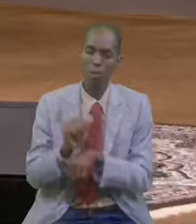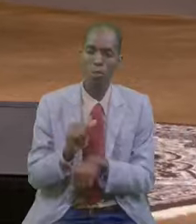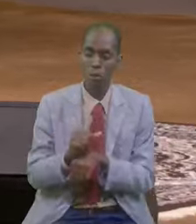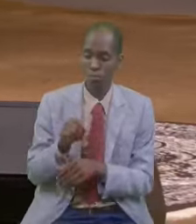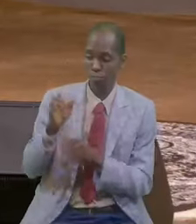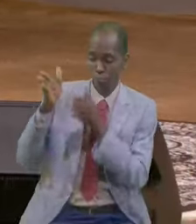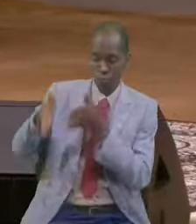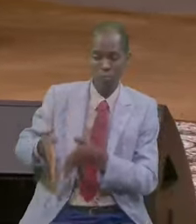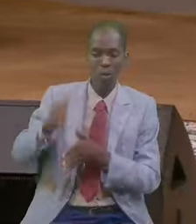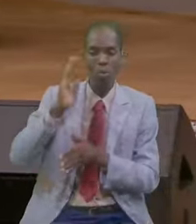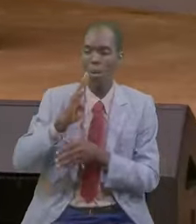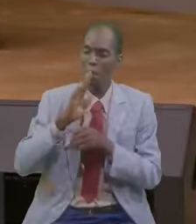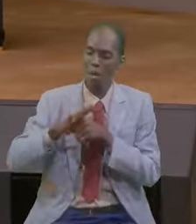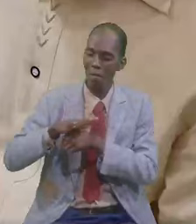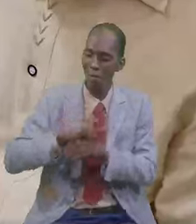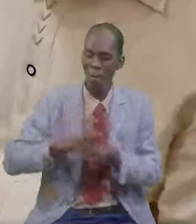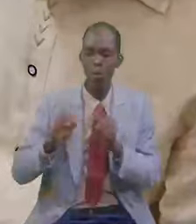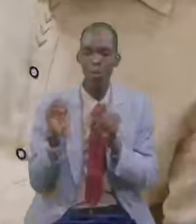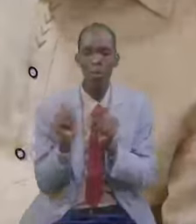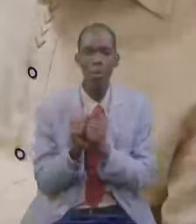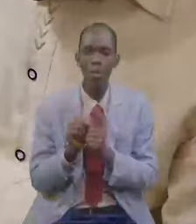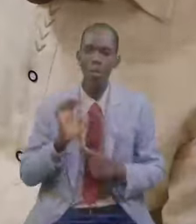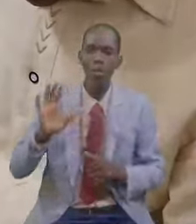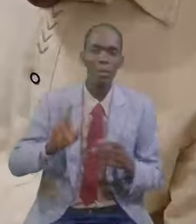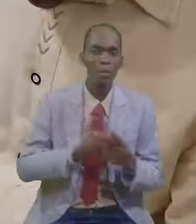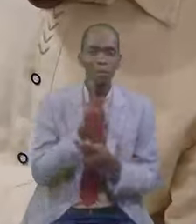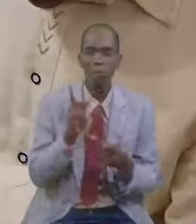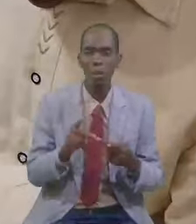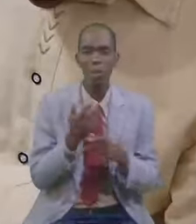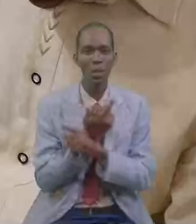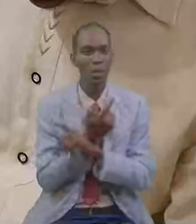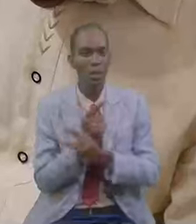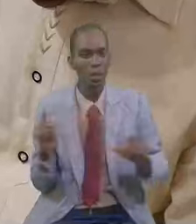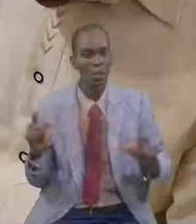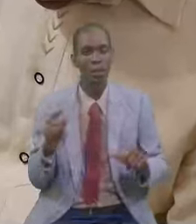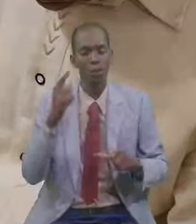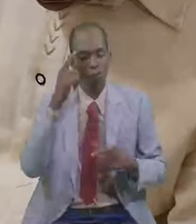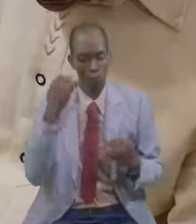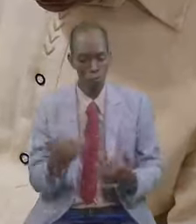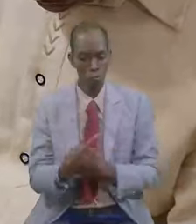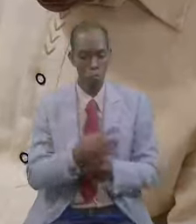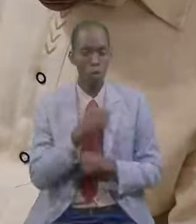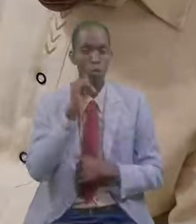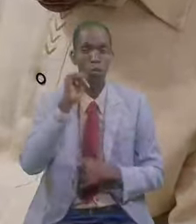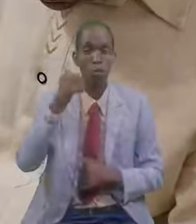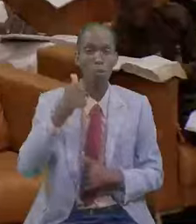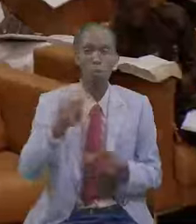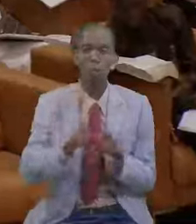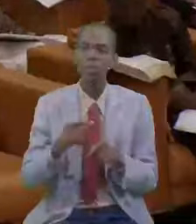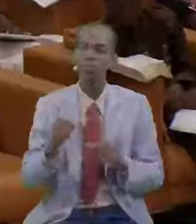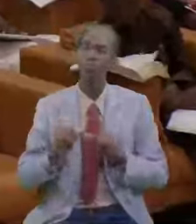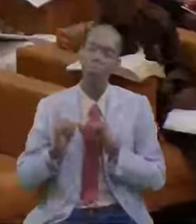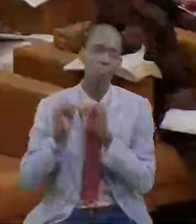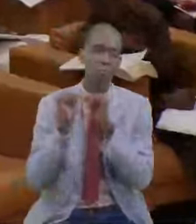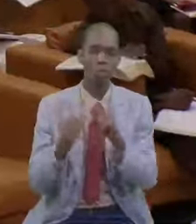Celui-là sera comblé de sa liberté parfaite pour aujourd'hui, pour demain, jusqu'à